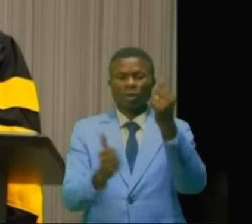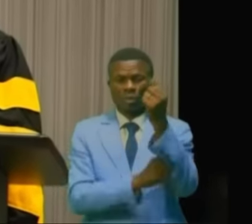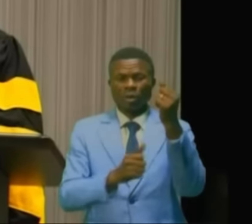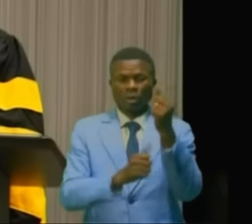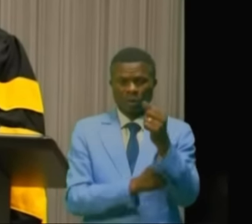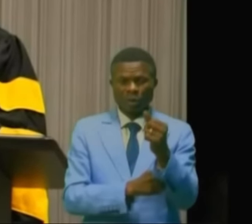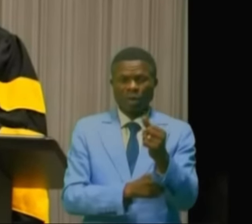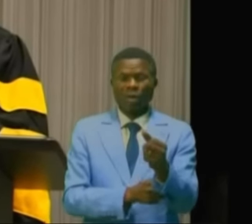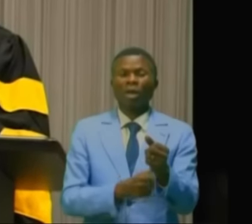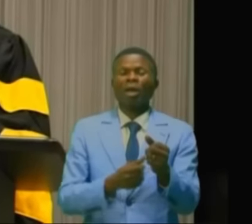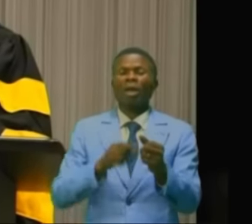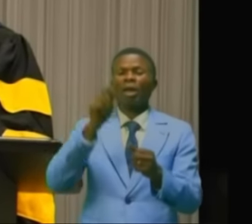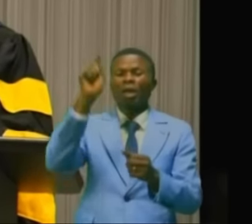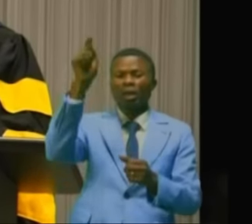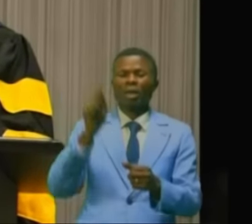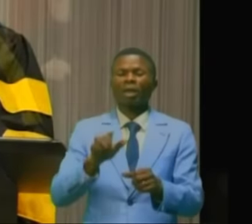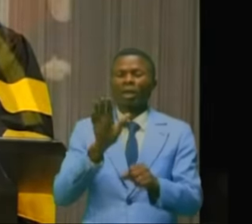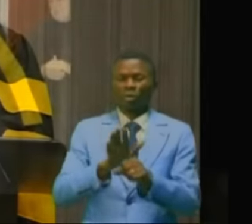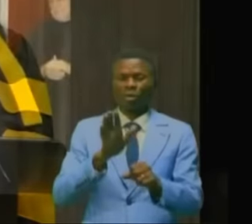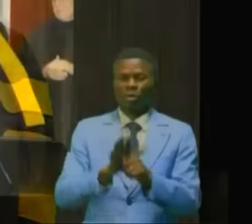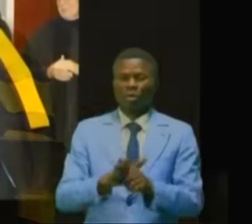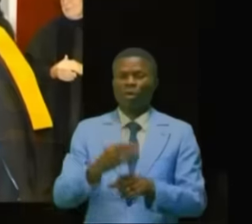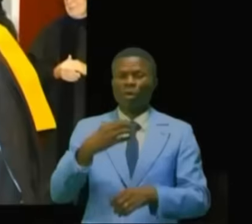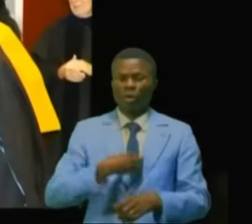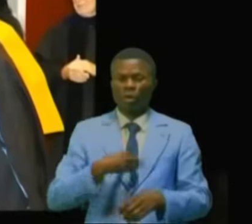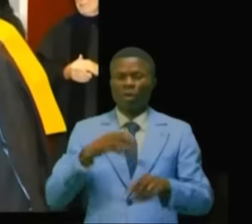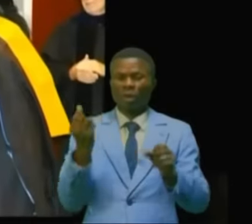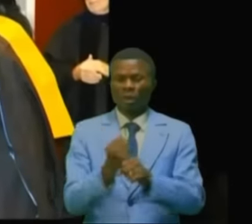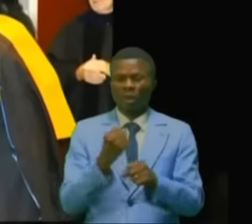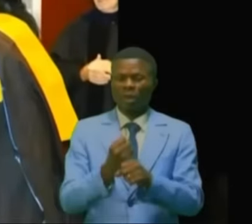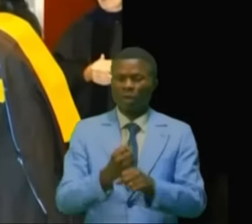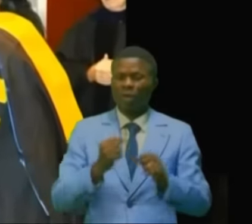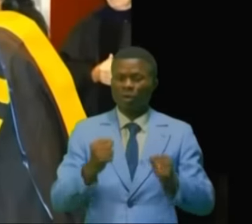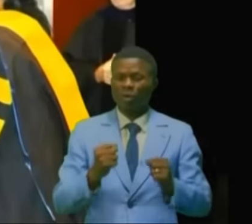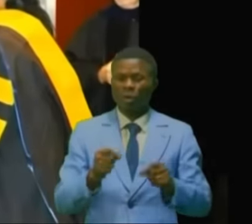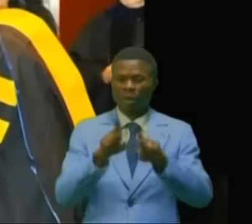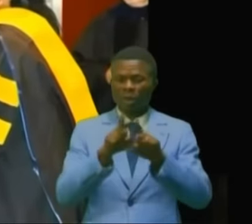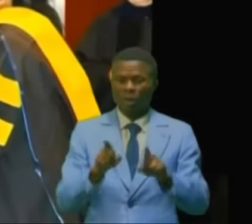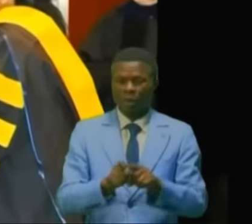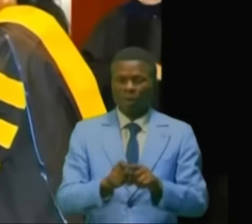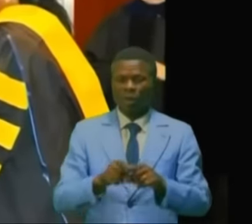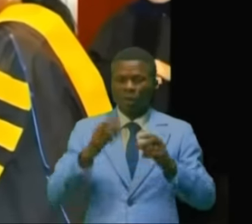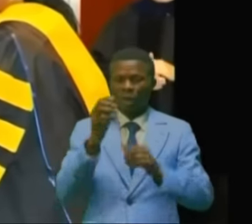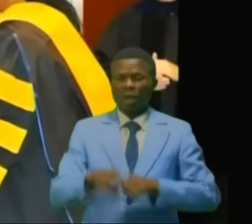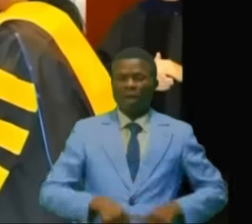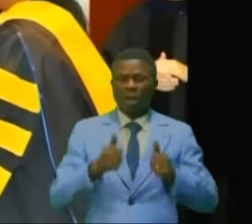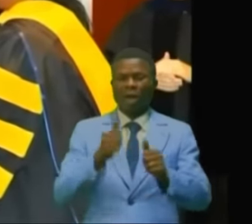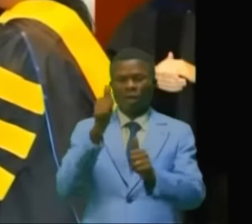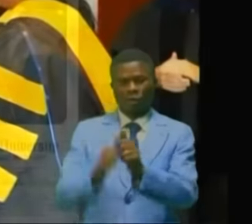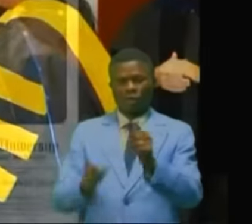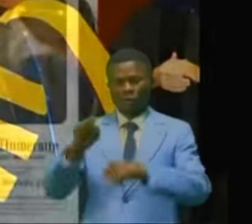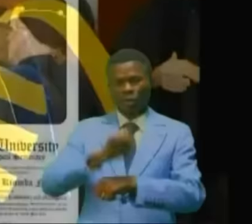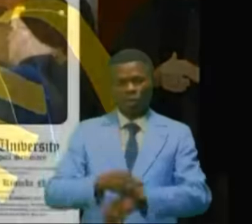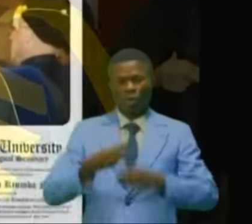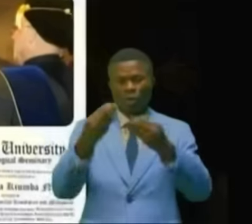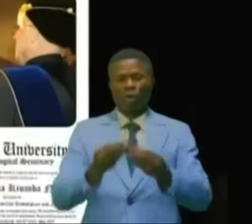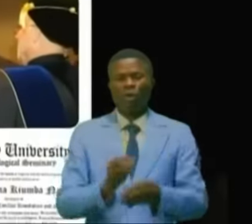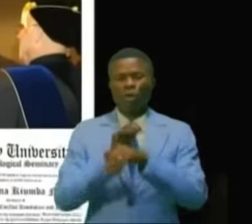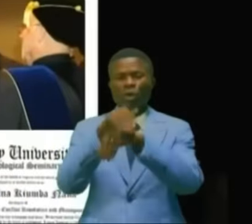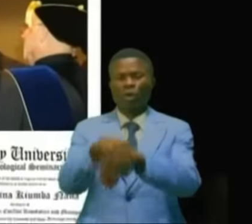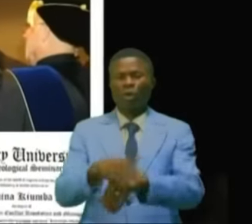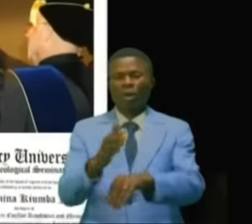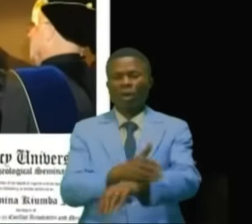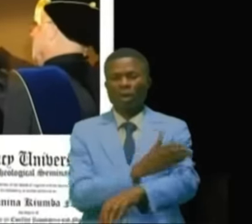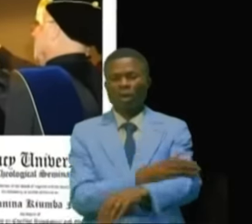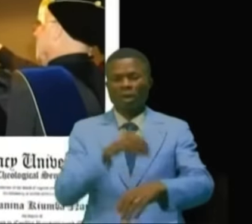ont fait preuve d'une excellence constante à la fois dans leur travail et dans leur vie quotidienne et qui ont apporté des contributions significatives